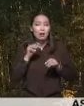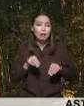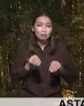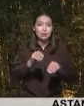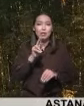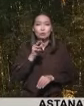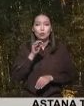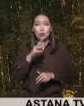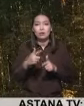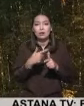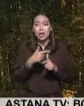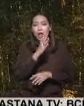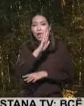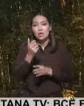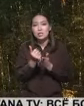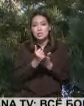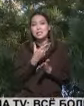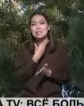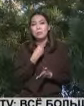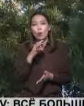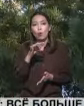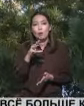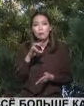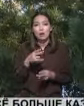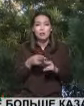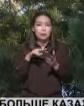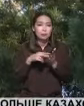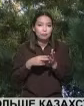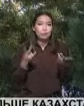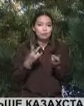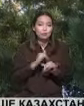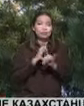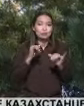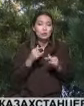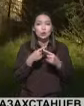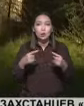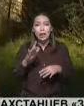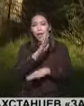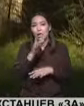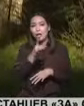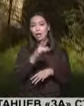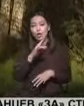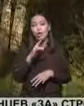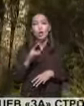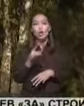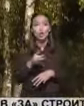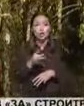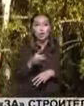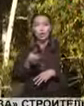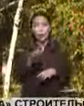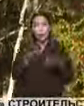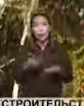Касым-Жомарт Токаев назвал лесной резерват Семей-Урманы. Данный проект необходимо масштабировать и в других лесных регионах республики, отметил он.